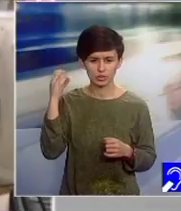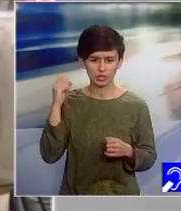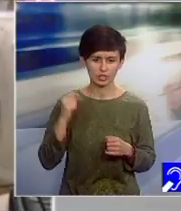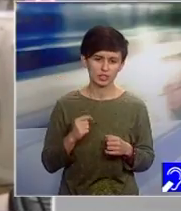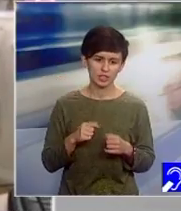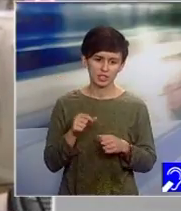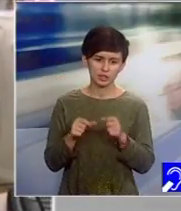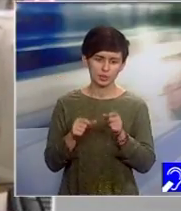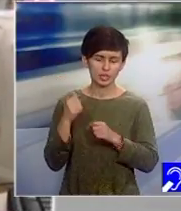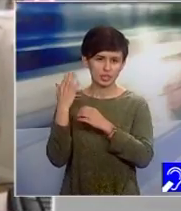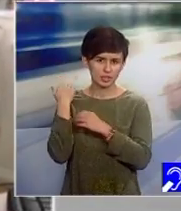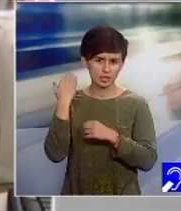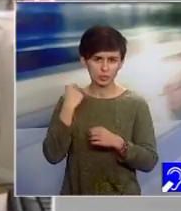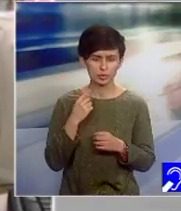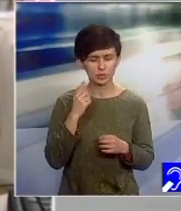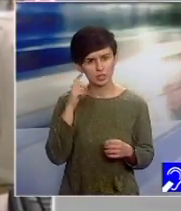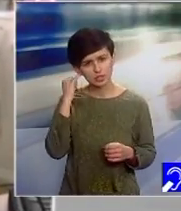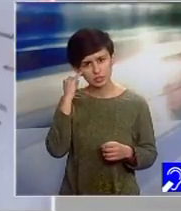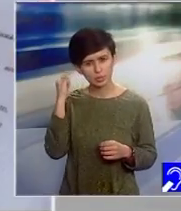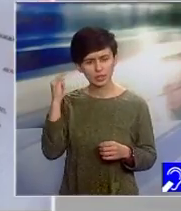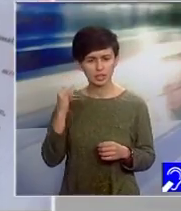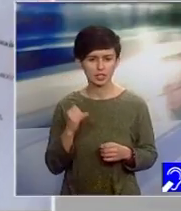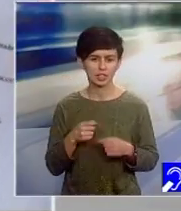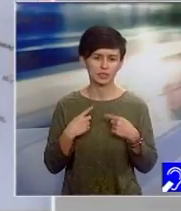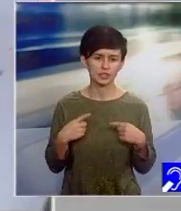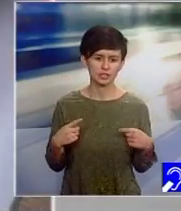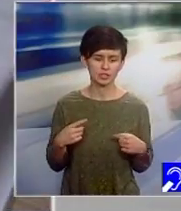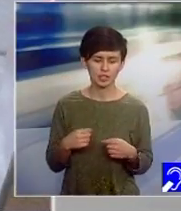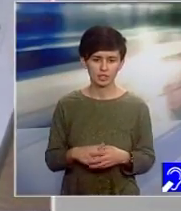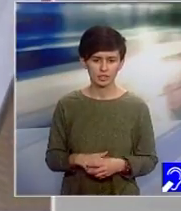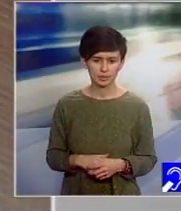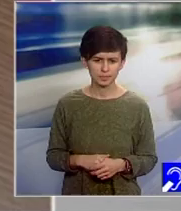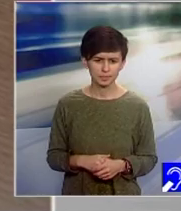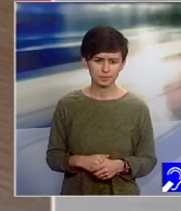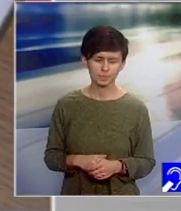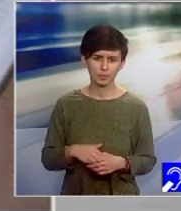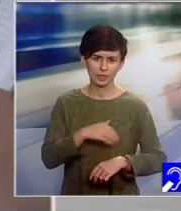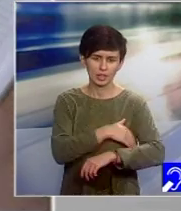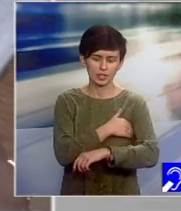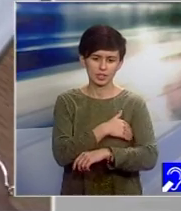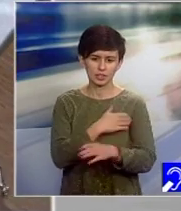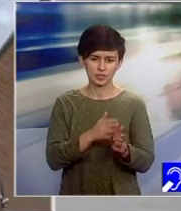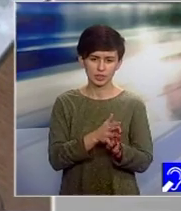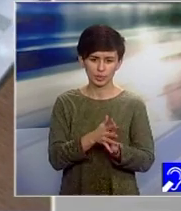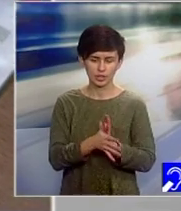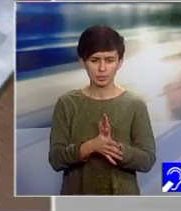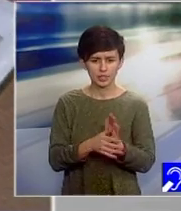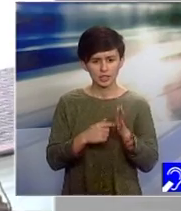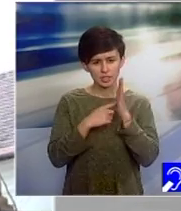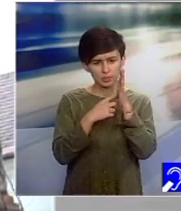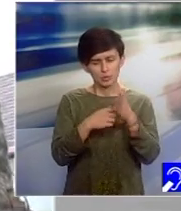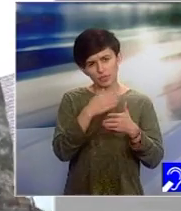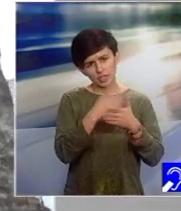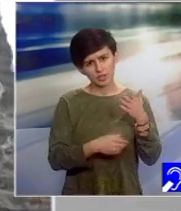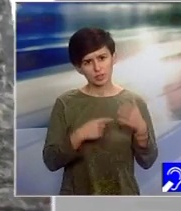deviza Unitate în diversitate, până la urmă deviza Uniunii Europene. Elevii s-au implicat în proiectul de promovare a zidului din curtea școlii. Sunt mândri